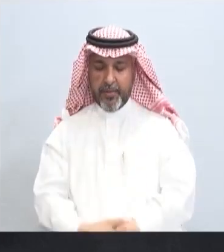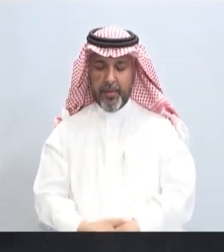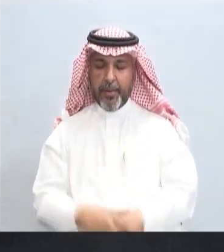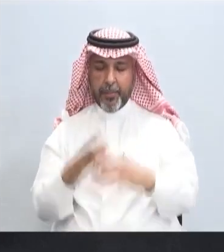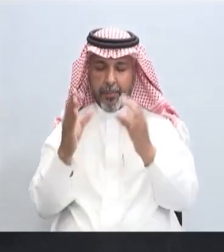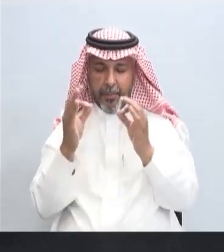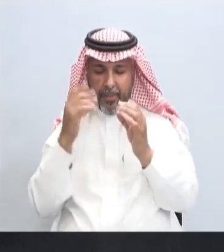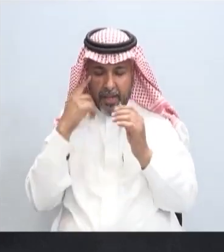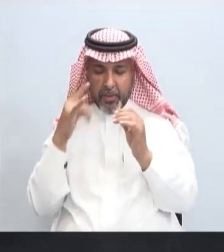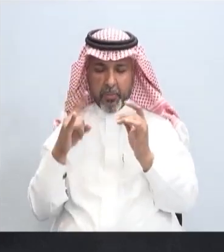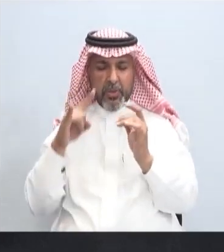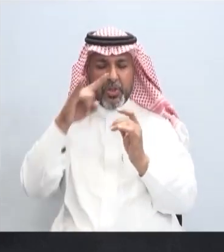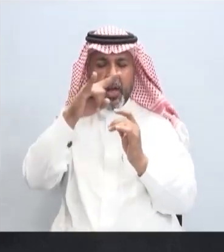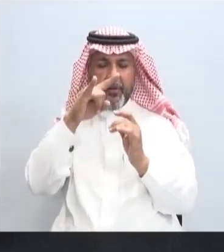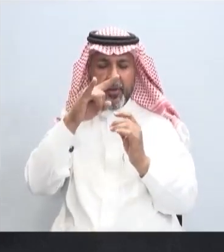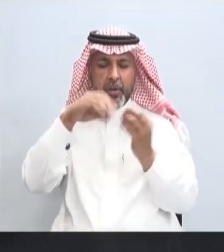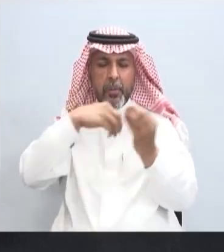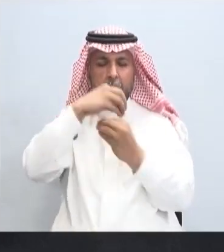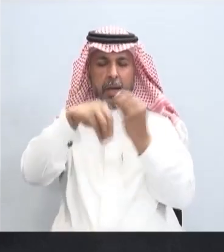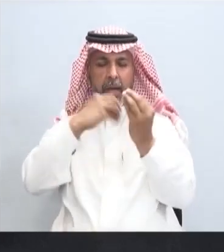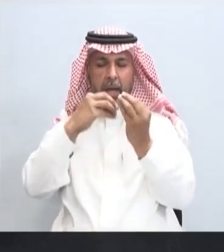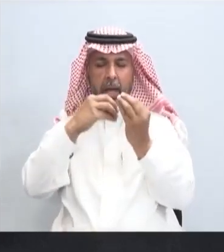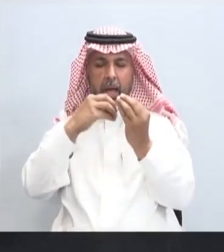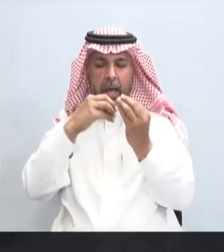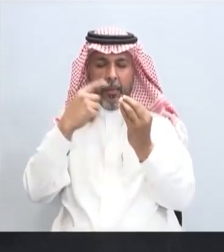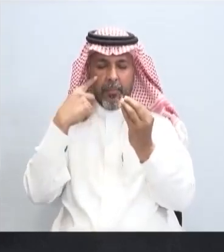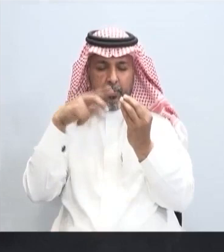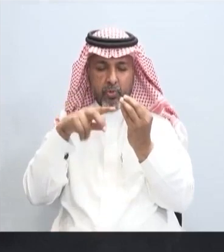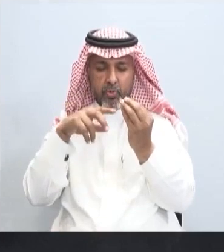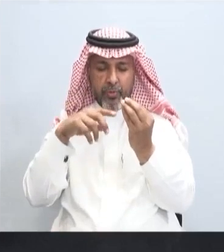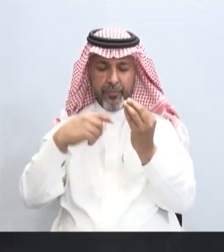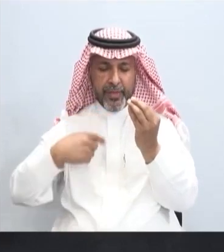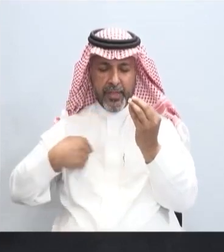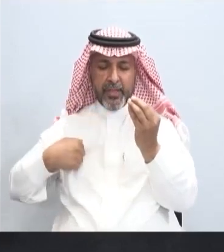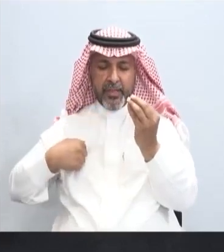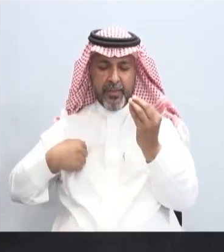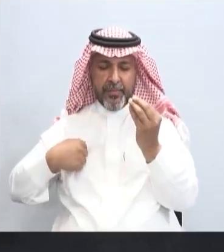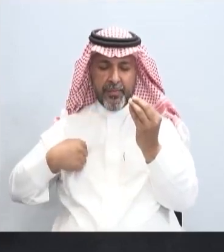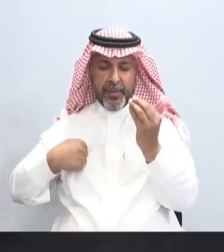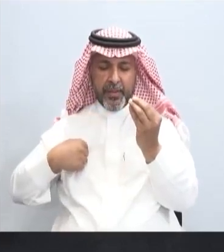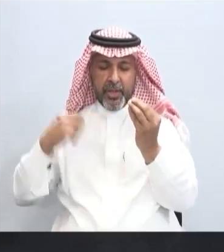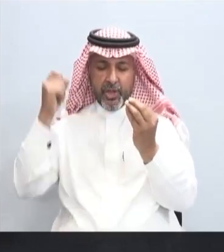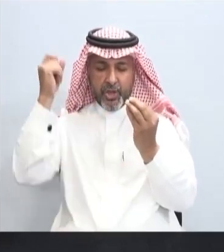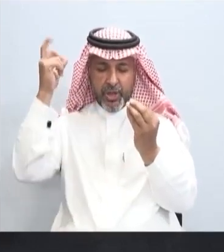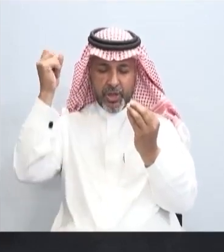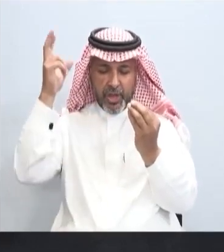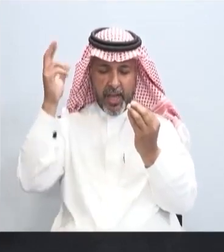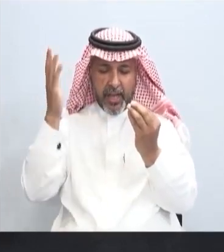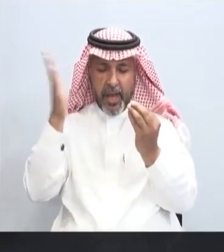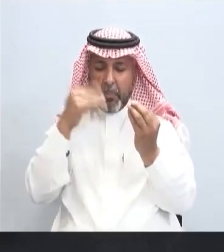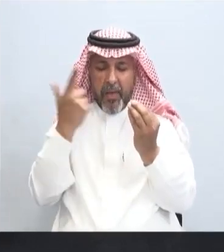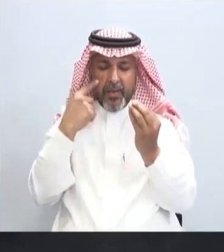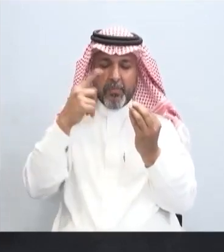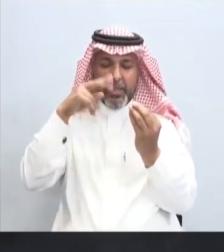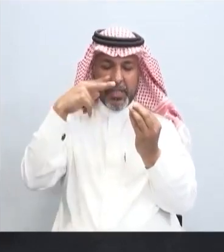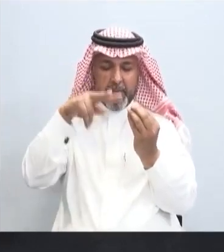واللي في الرياض واللي في القصيم واللي في تبوك او في اي منطقه اخرى لا كل العناصر اللي تطلع له تطلع